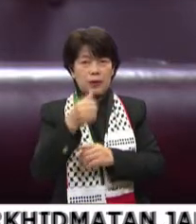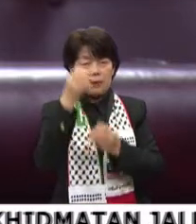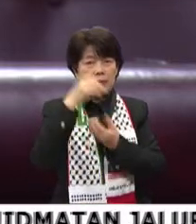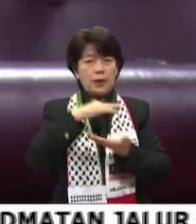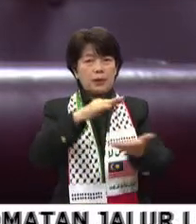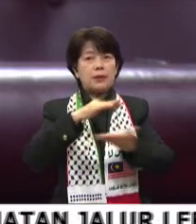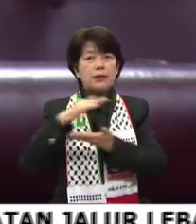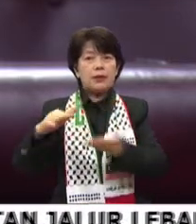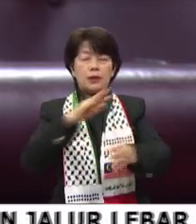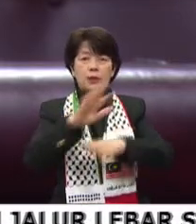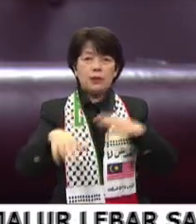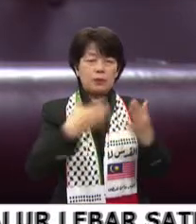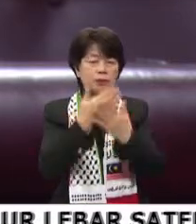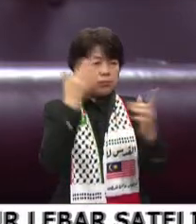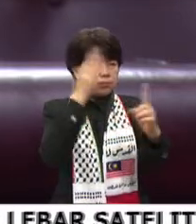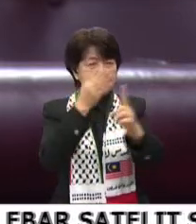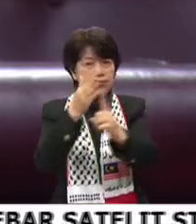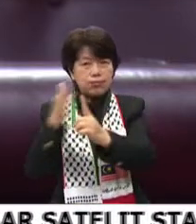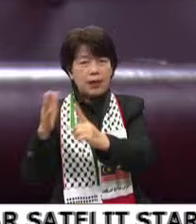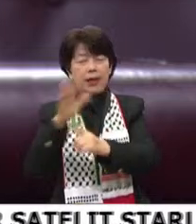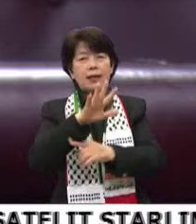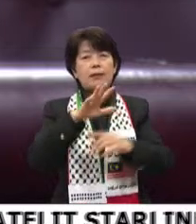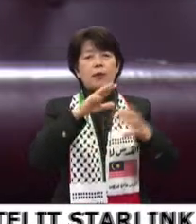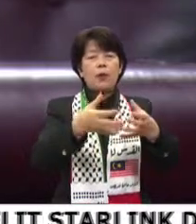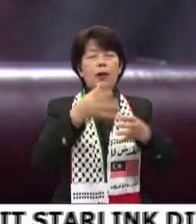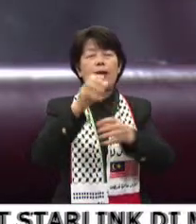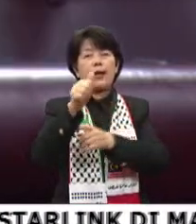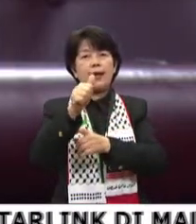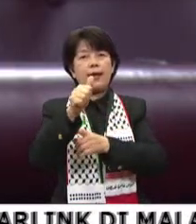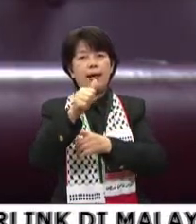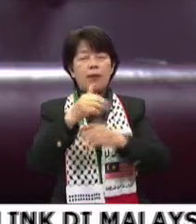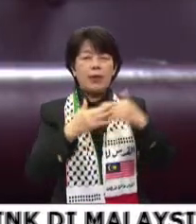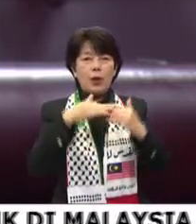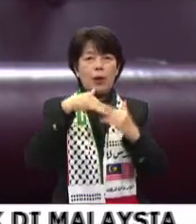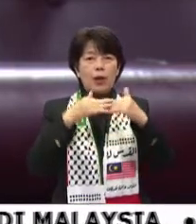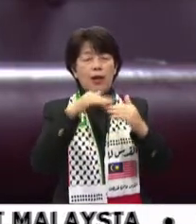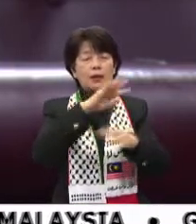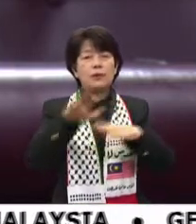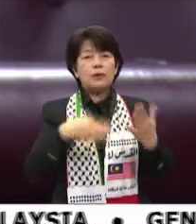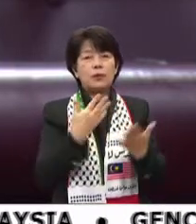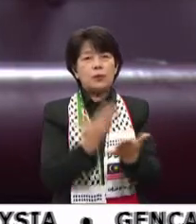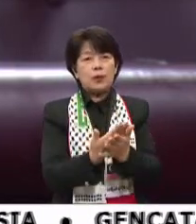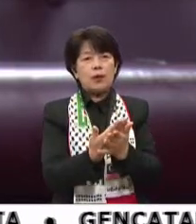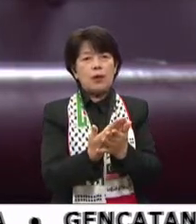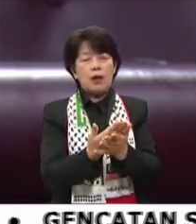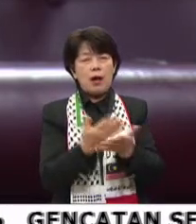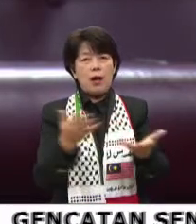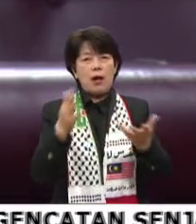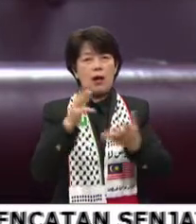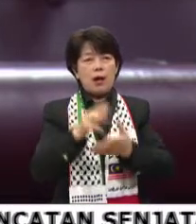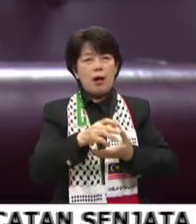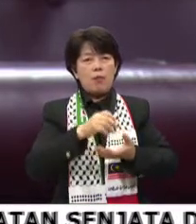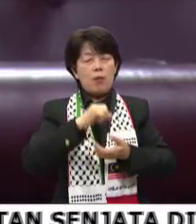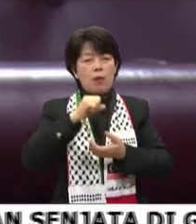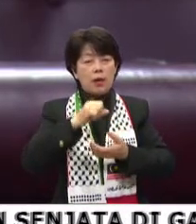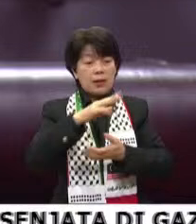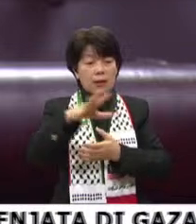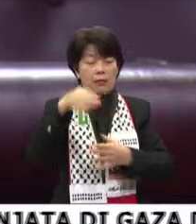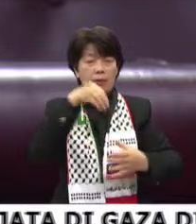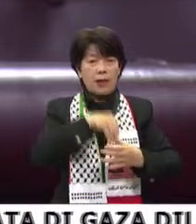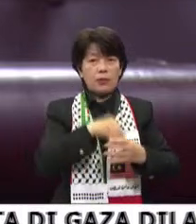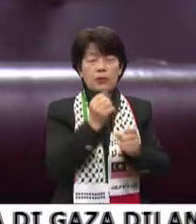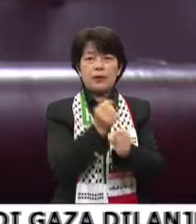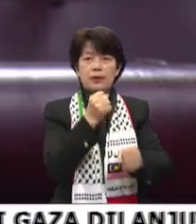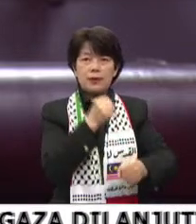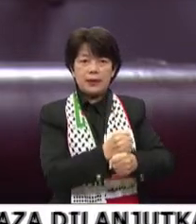meminda subsekyen 25a 1 bagi melonggarkan syarat untuk melaksanakan mogok dan sekat masuk kerja dengan